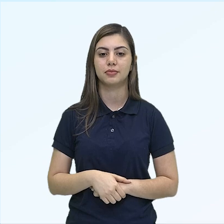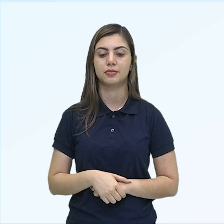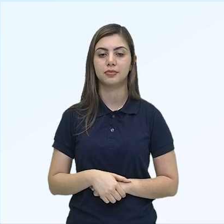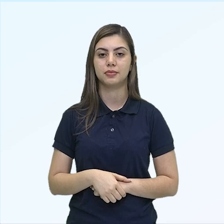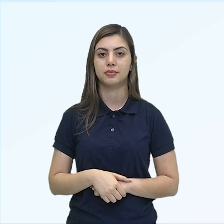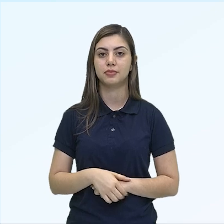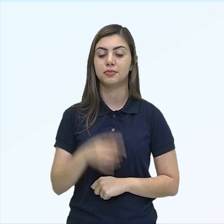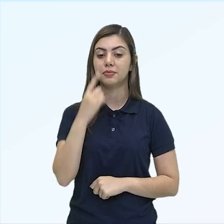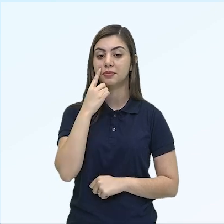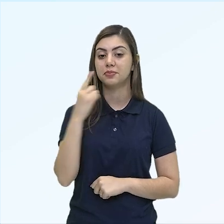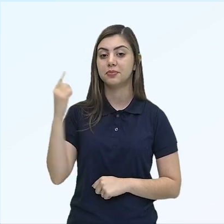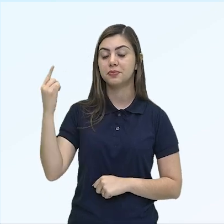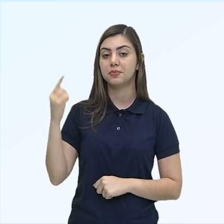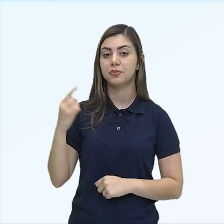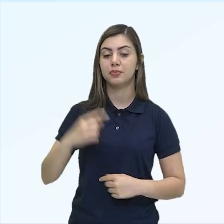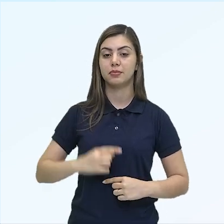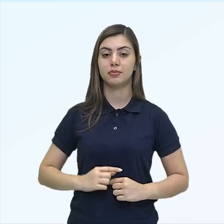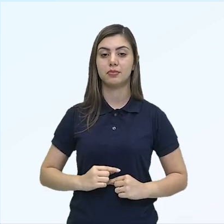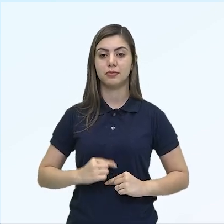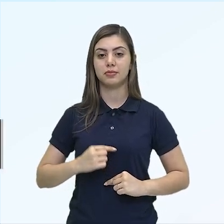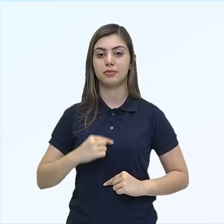Shirt, camisa social.